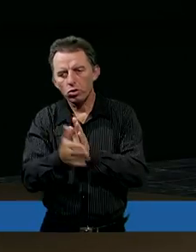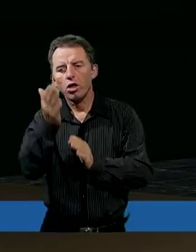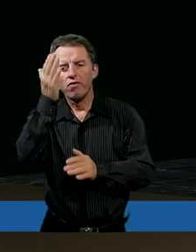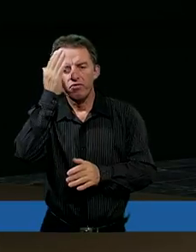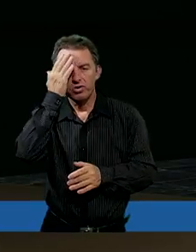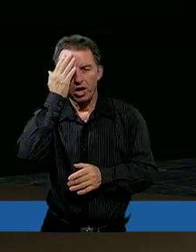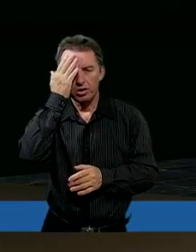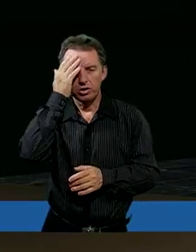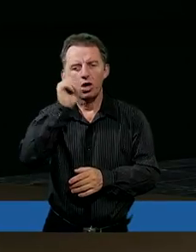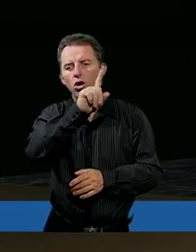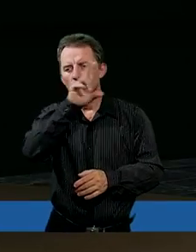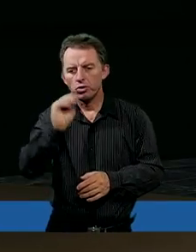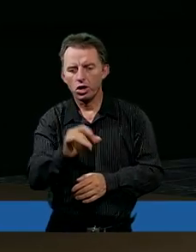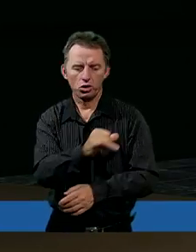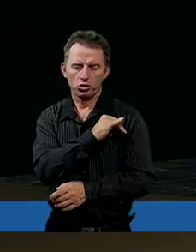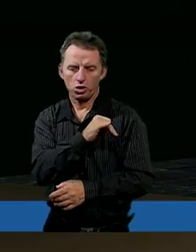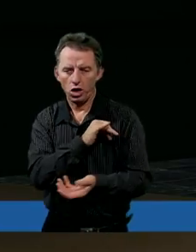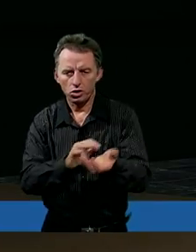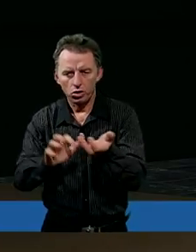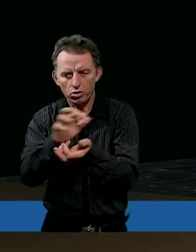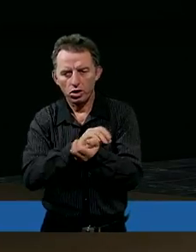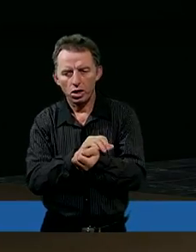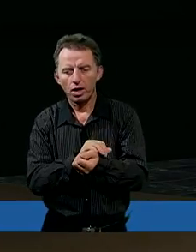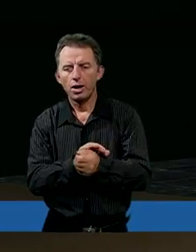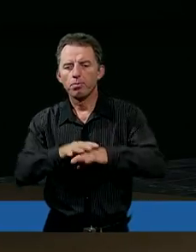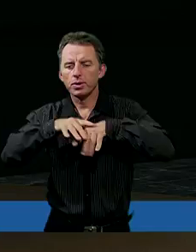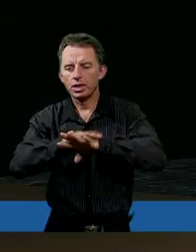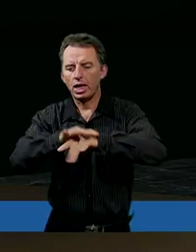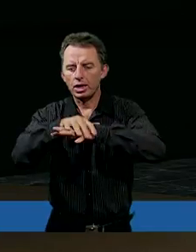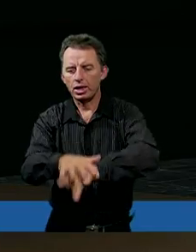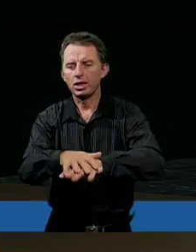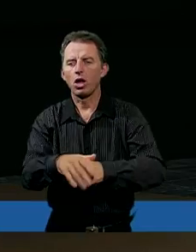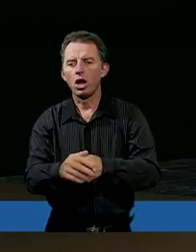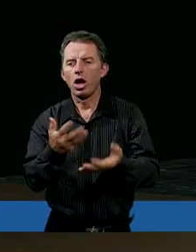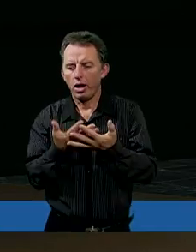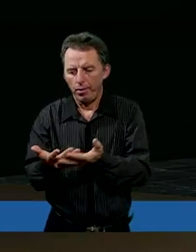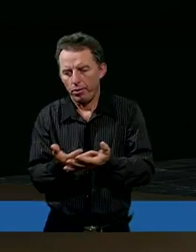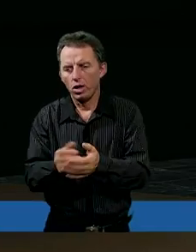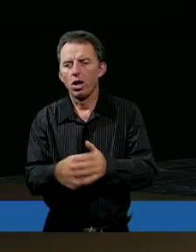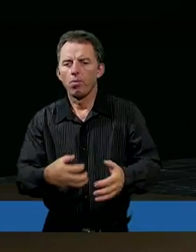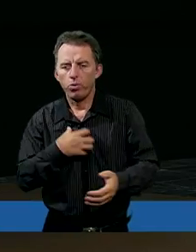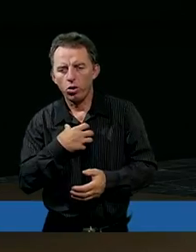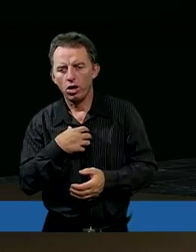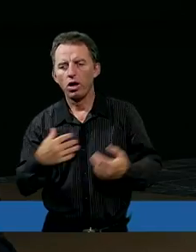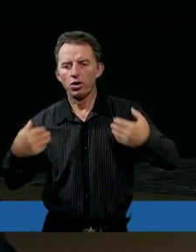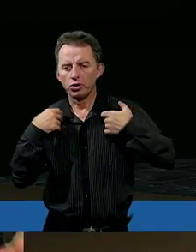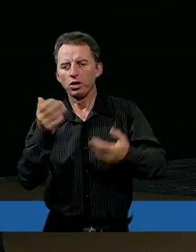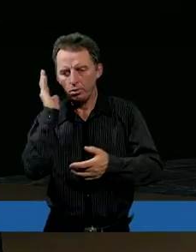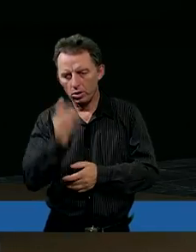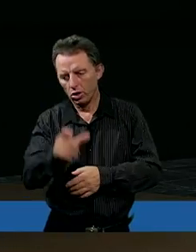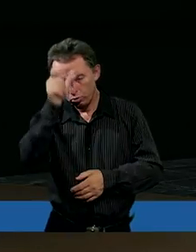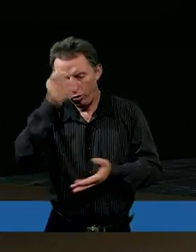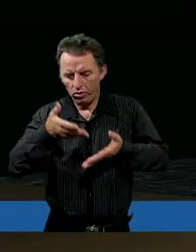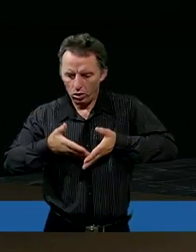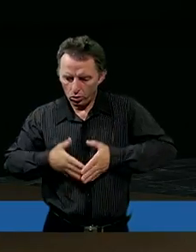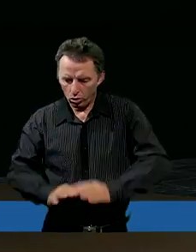że grzeszny świat jest przesycony bólem. I że życie będzie, człowiek się